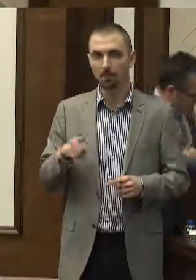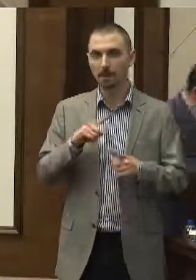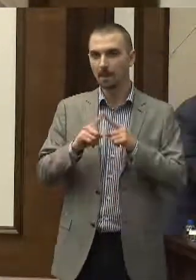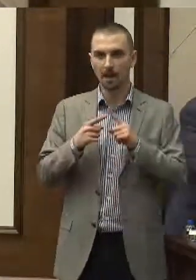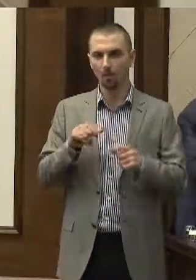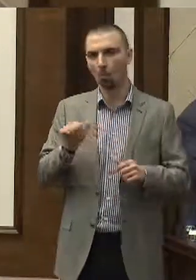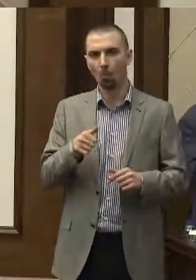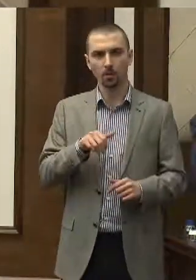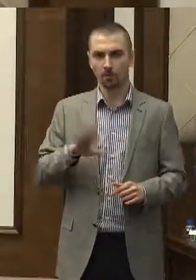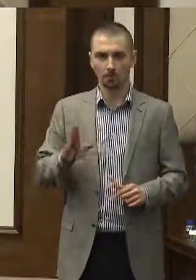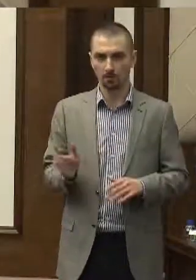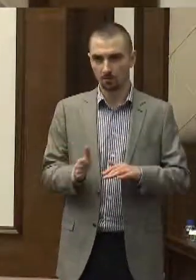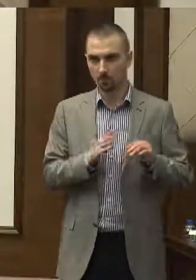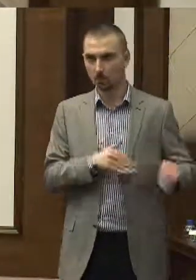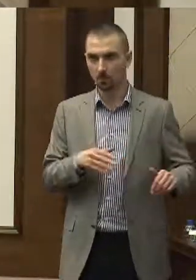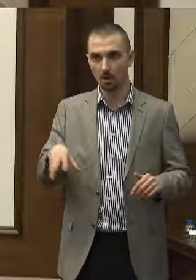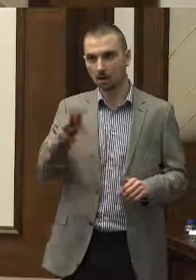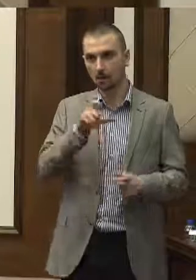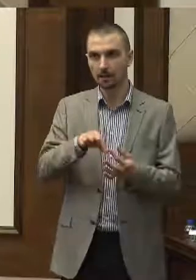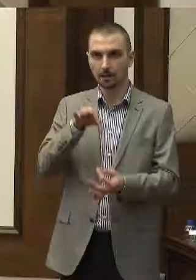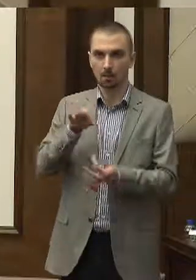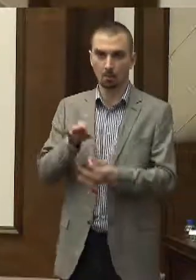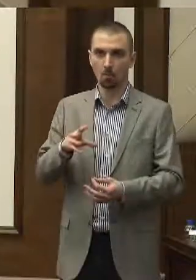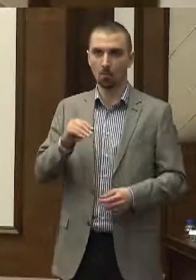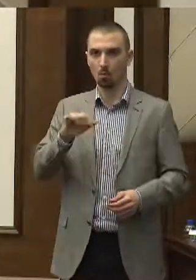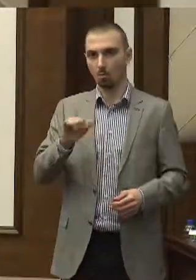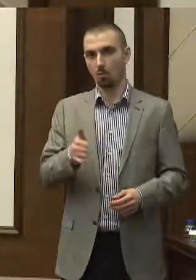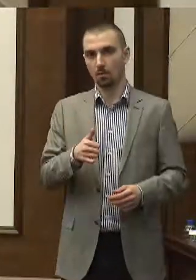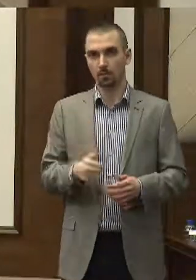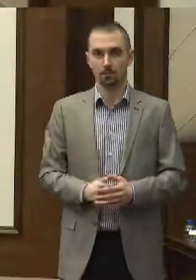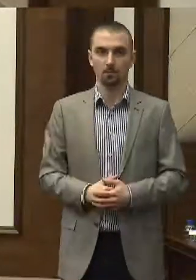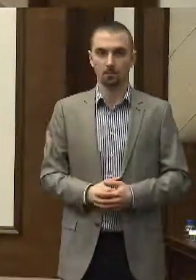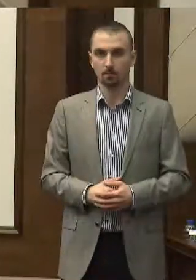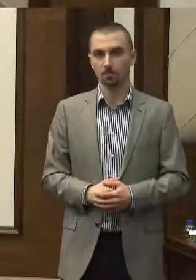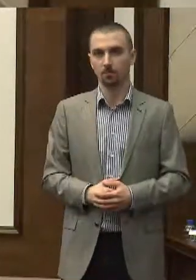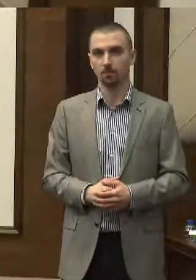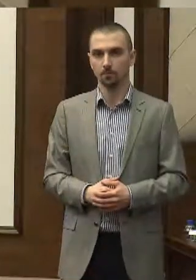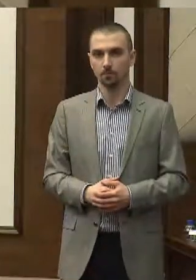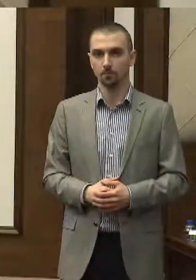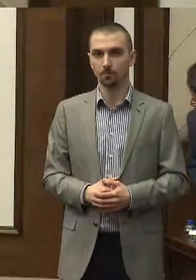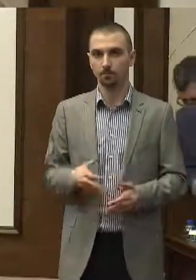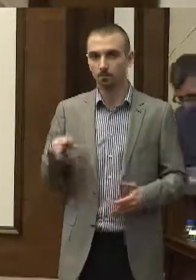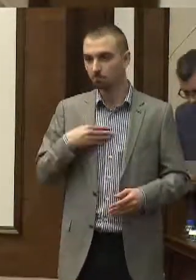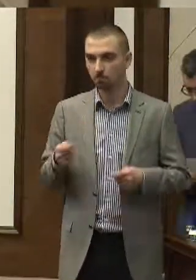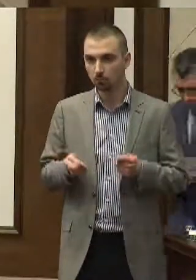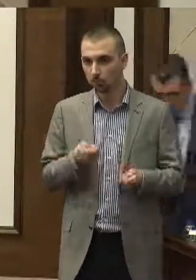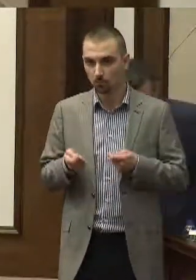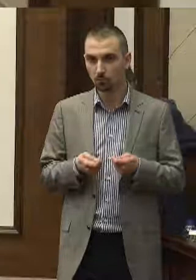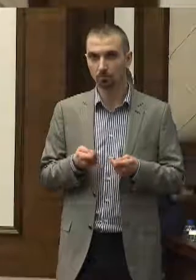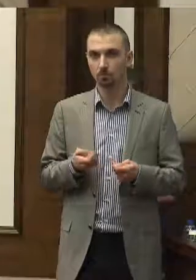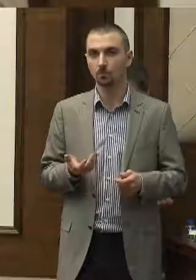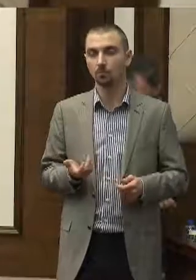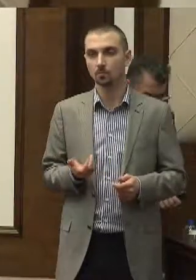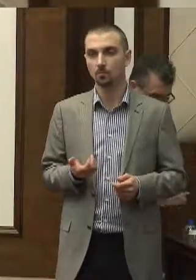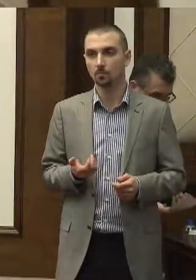üstüdür. Yaptığımız çalışmalar hiçbir zaman siyasi malzeme aracı olarak kullanılmamıştır. Yaptığınız